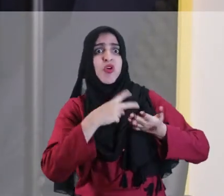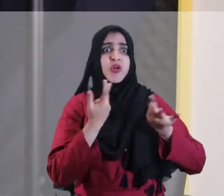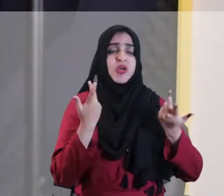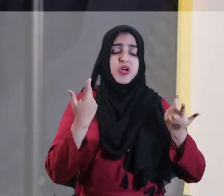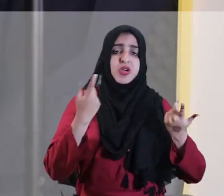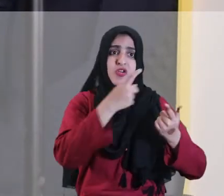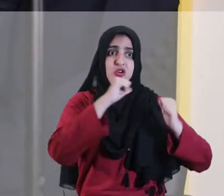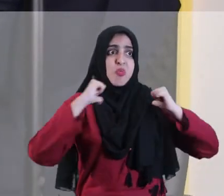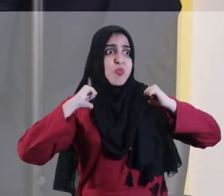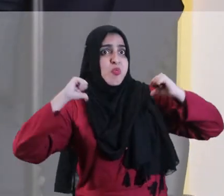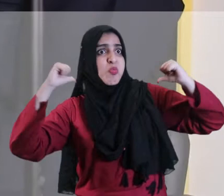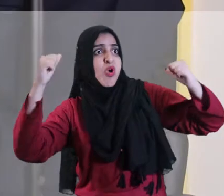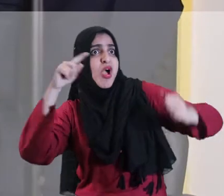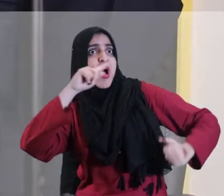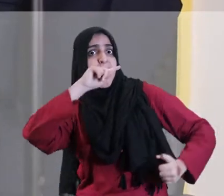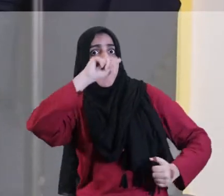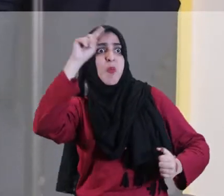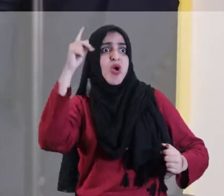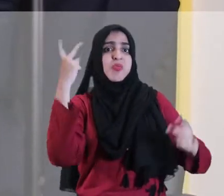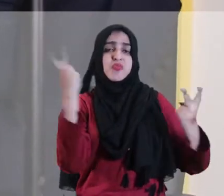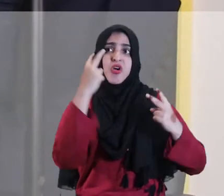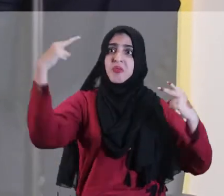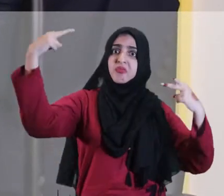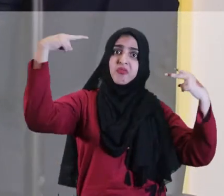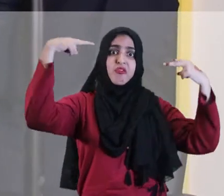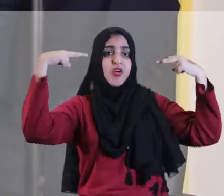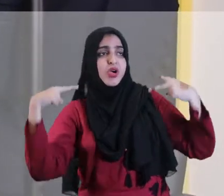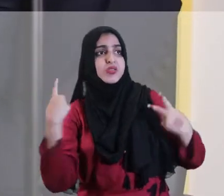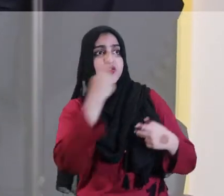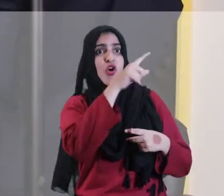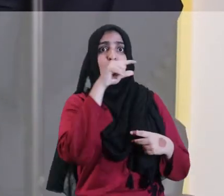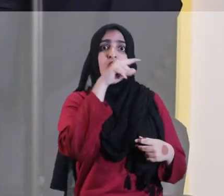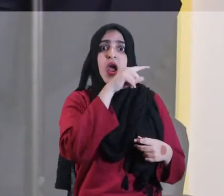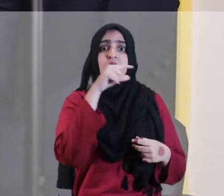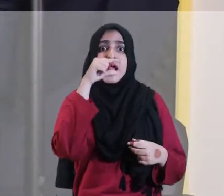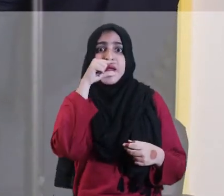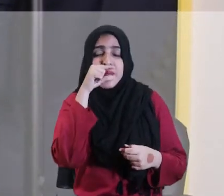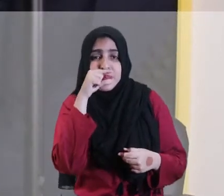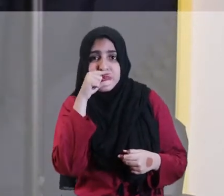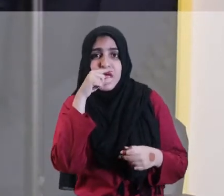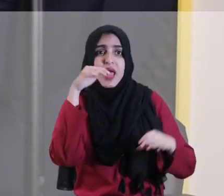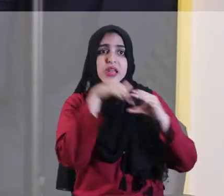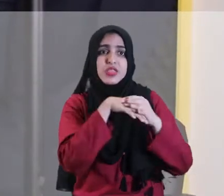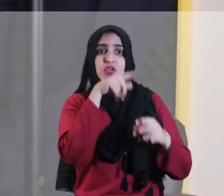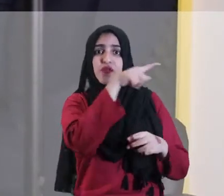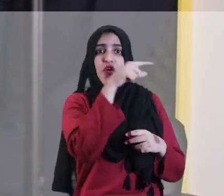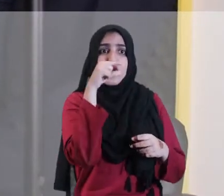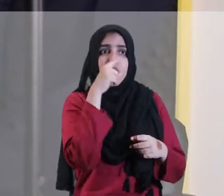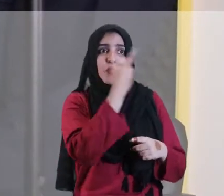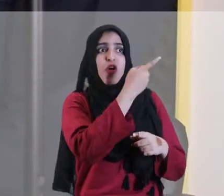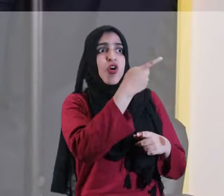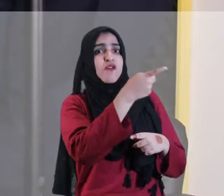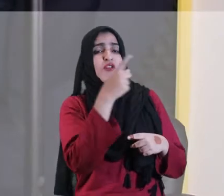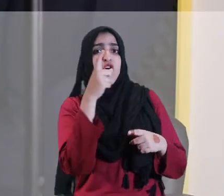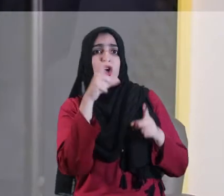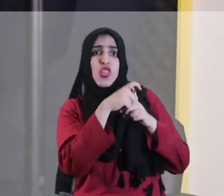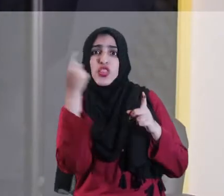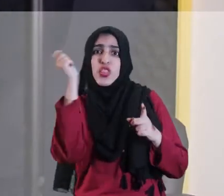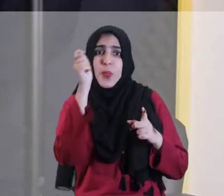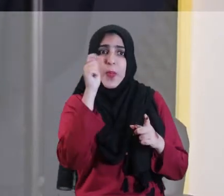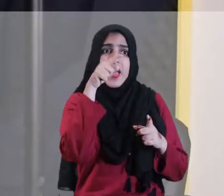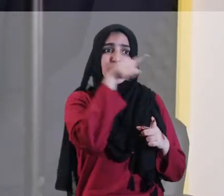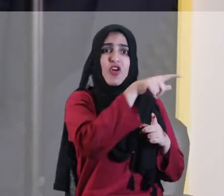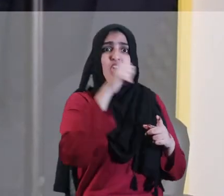कि आप सोचेंगे रमज़ान में रोज़े रखे हुए हम दुबई में मीटिंग है वह शराब का गिलास हाथ में है शिकार किए हुए मेरे मूह पे करें